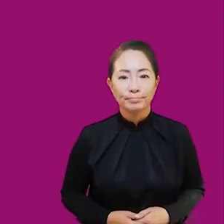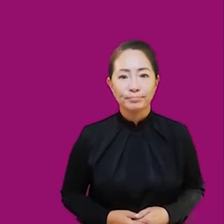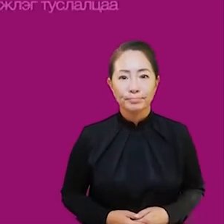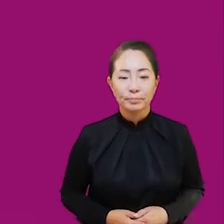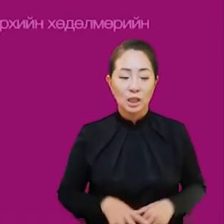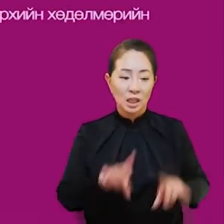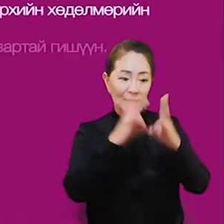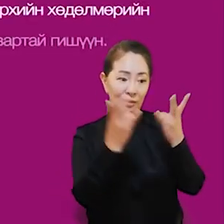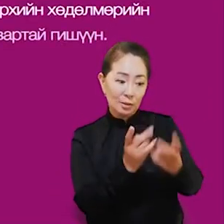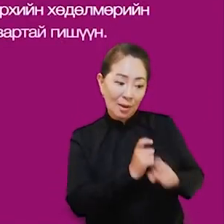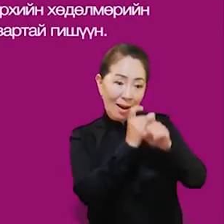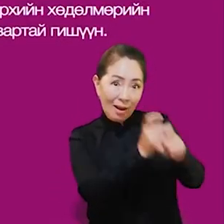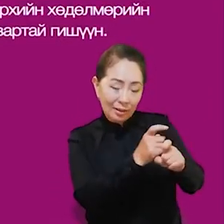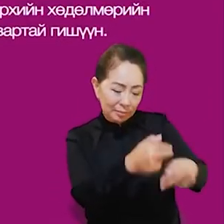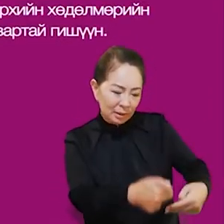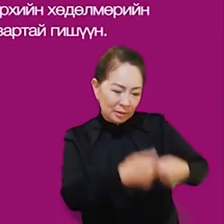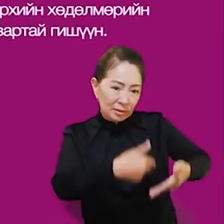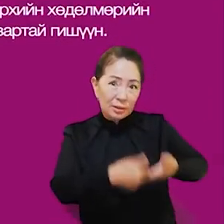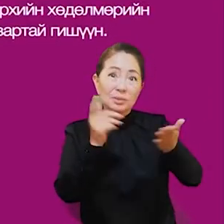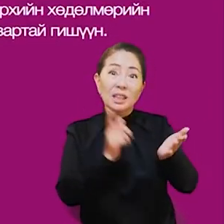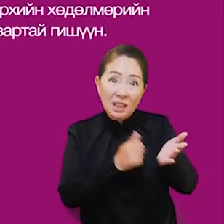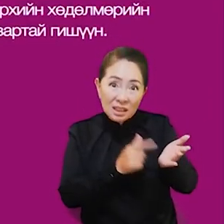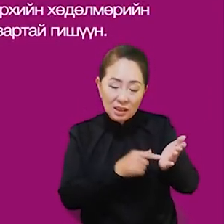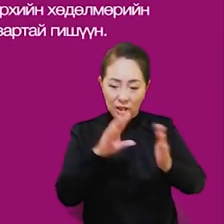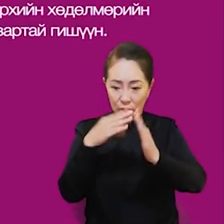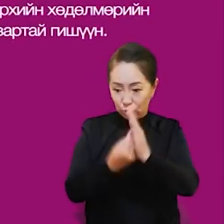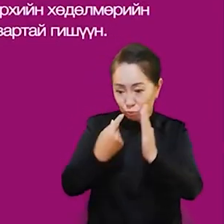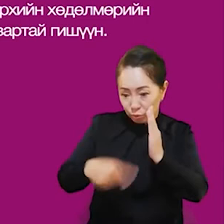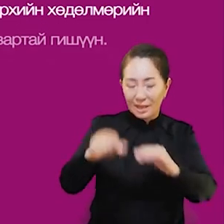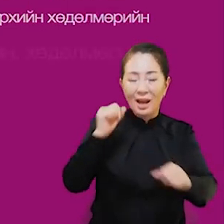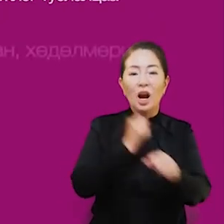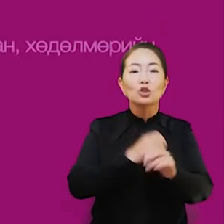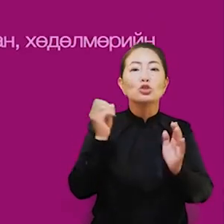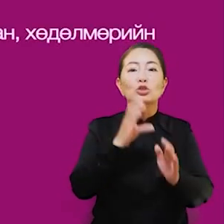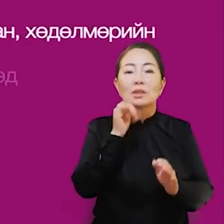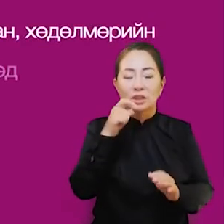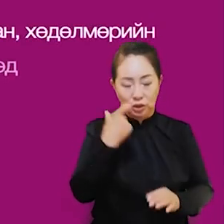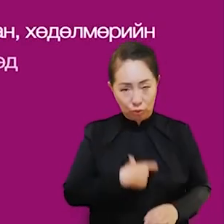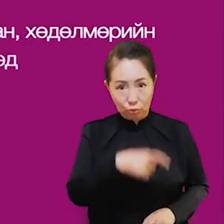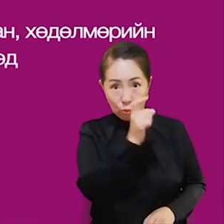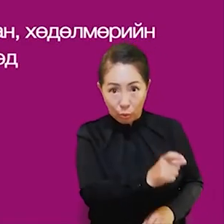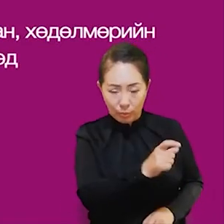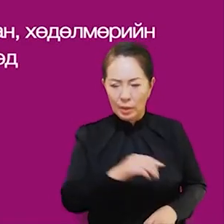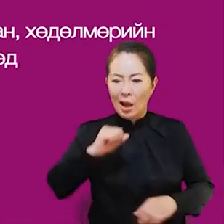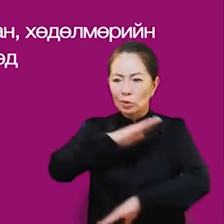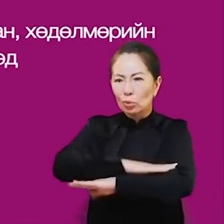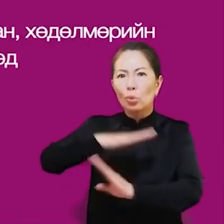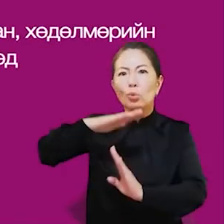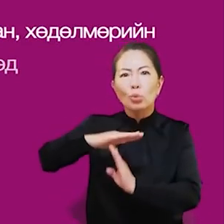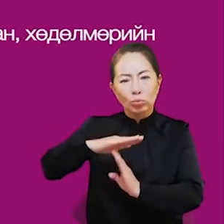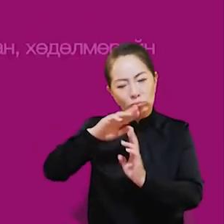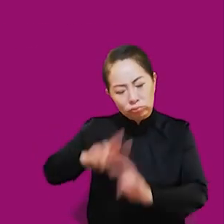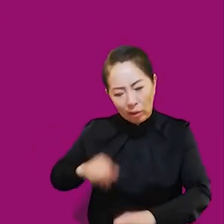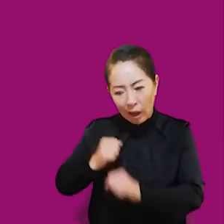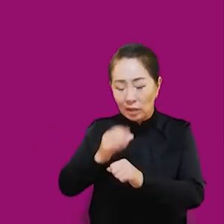Нийгмийн халамжийн дэмжлэг тусалцаа зайлшгүй шаардлагатай өрхийн хөтөлбөрийн насны, хөтөлбөрийн чадвартай гишүүн. Сургууль завсарцсан, хөтөлбөрийн насан турсан